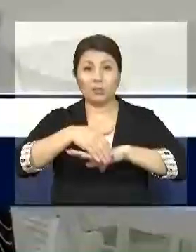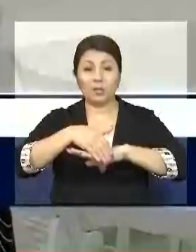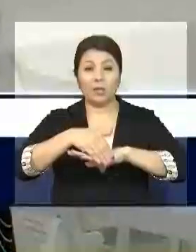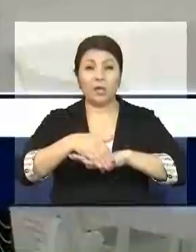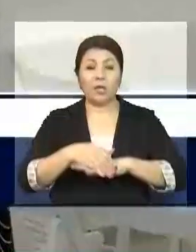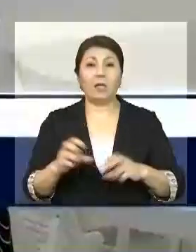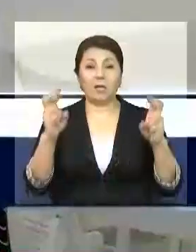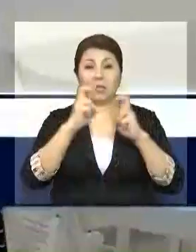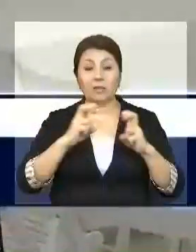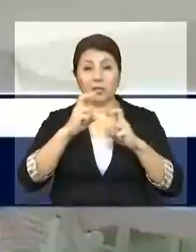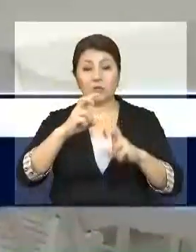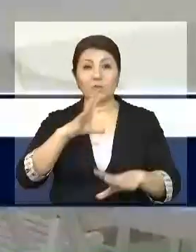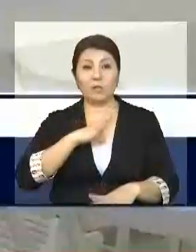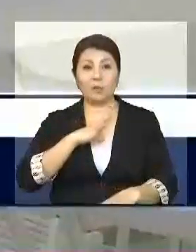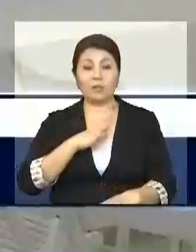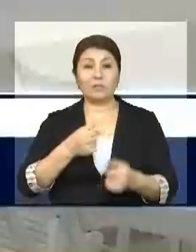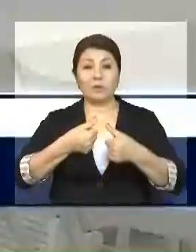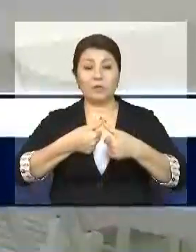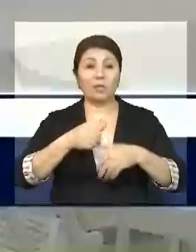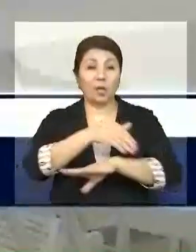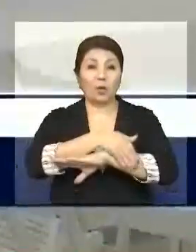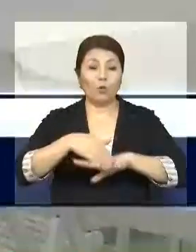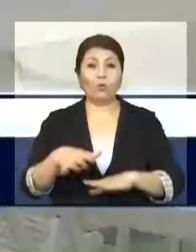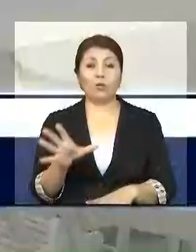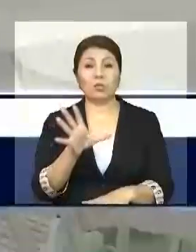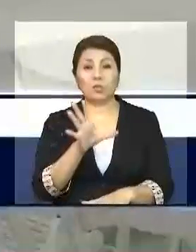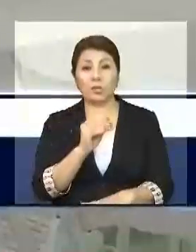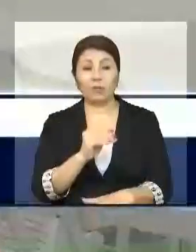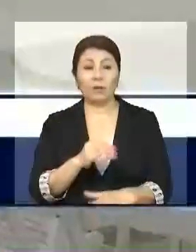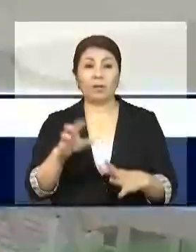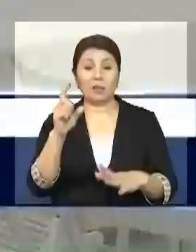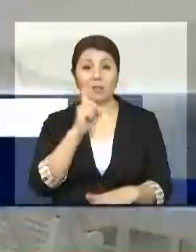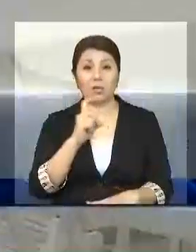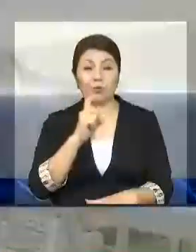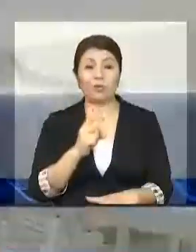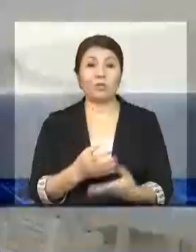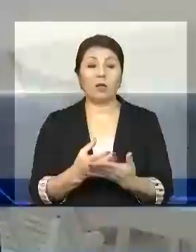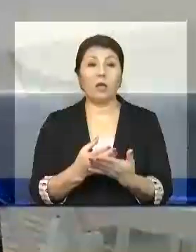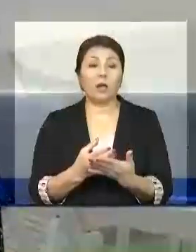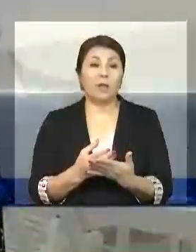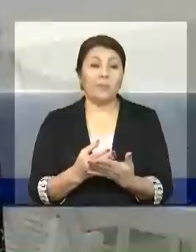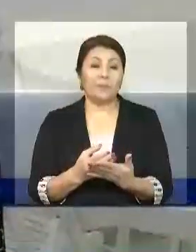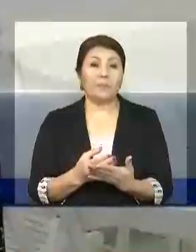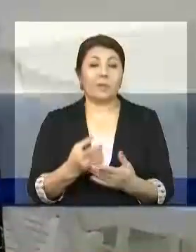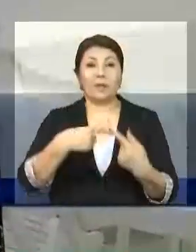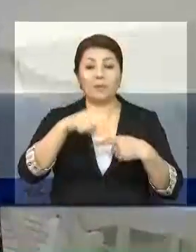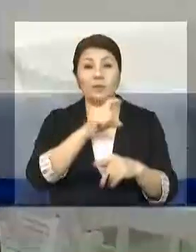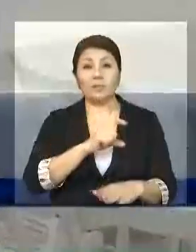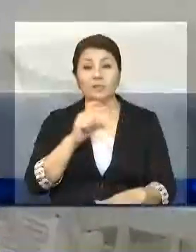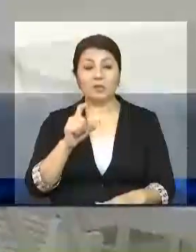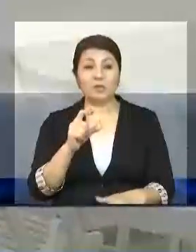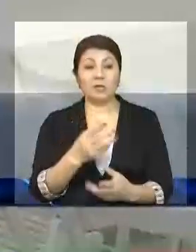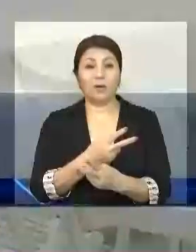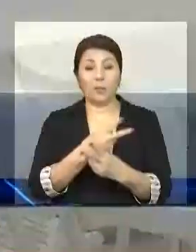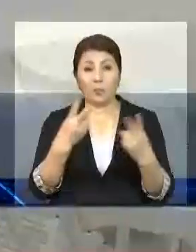рейд жұмыстарын жүргіздік. Яғни көшеде орналасқан барлық шаруашылық субъектілеріне барып, бұл жердегі